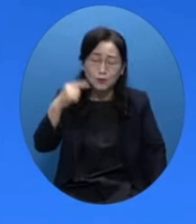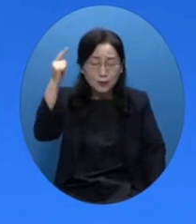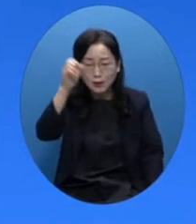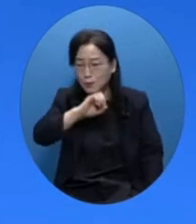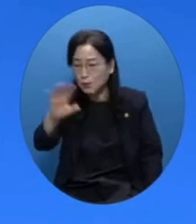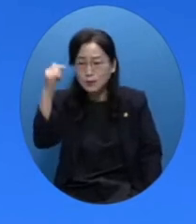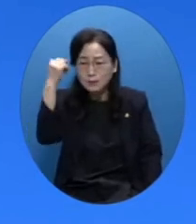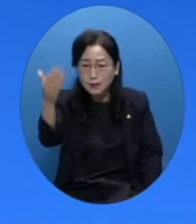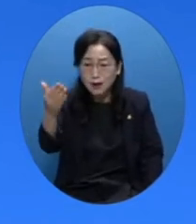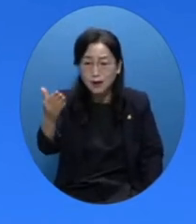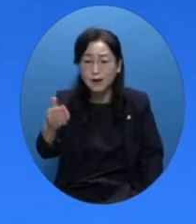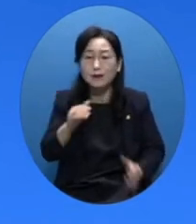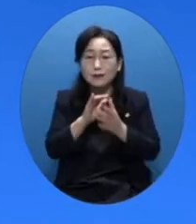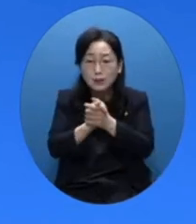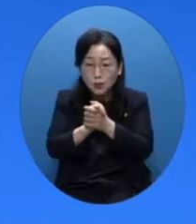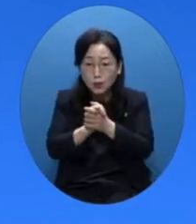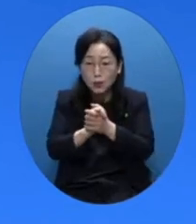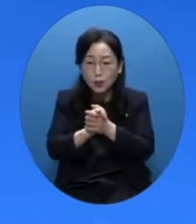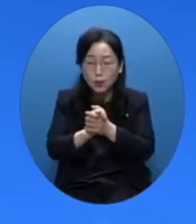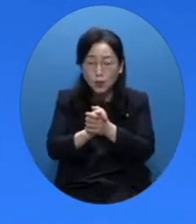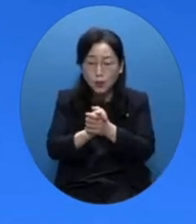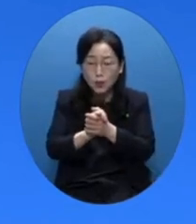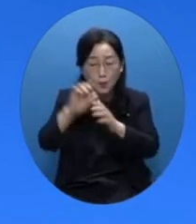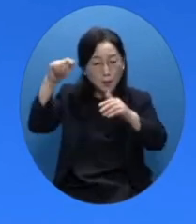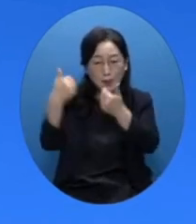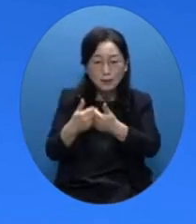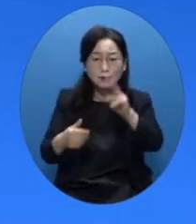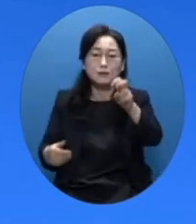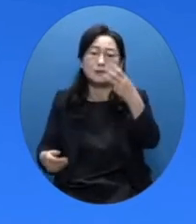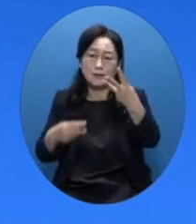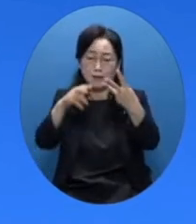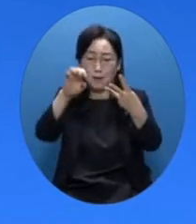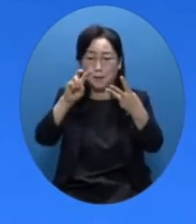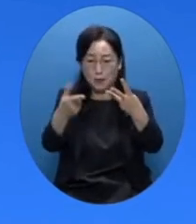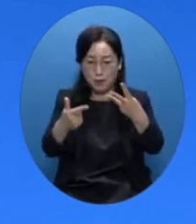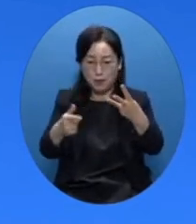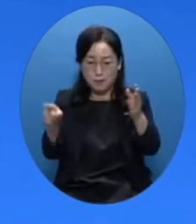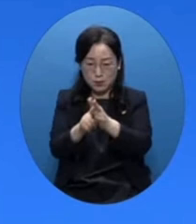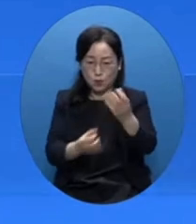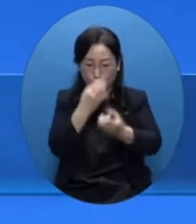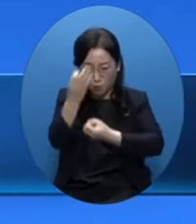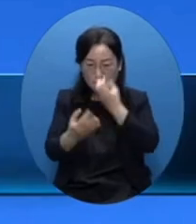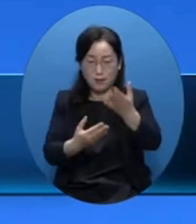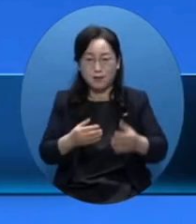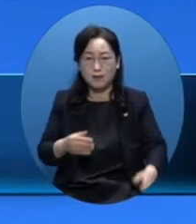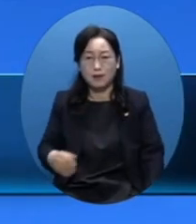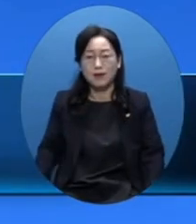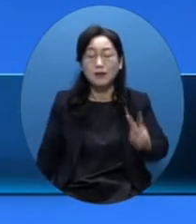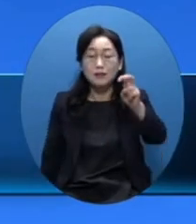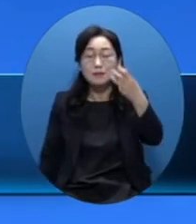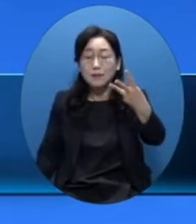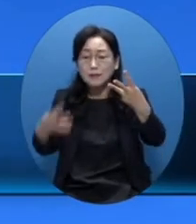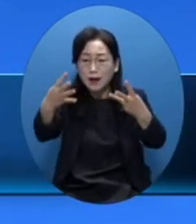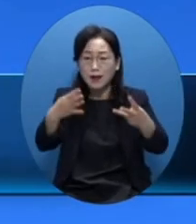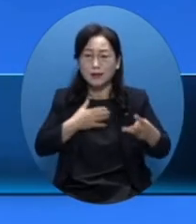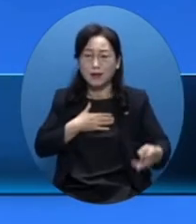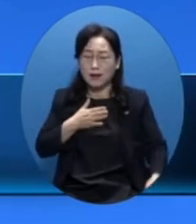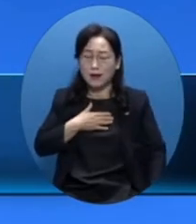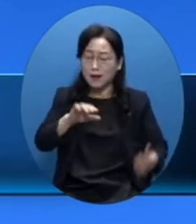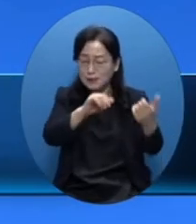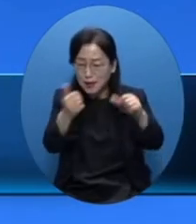그 기도가 2 3편 해가면 어떤 담대한 믿음의 고백 으로 바꿔줍니다 이 쌈 병사들의 내가